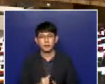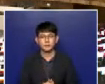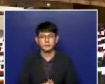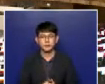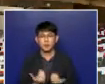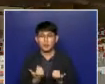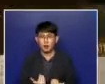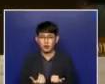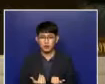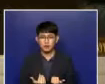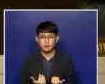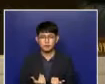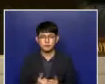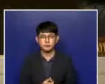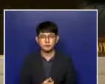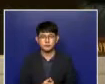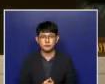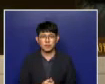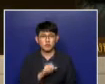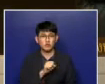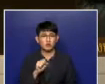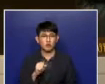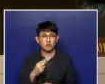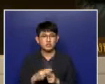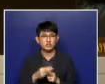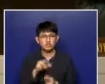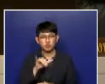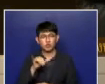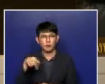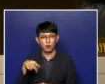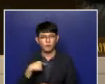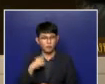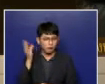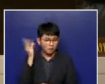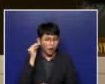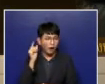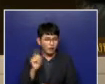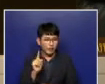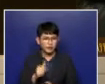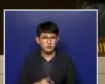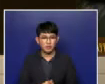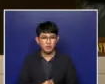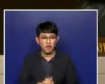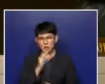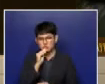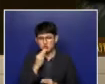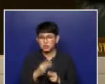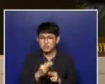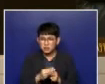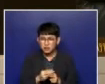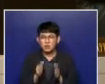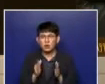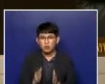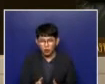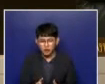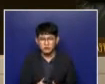มั้ยแต่สุดท้ายก็มีปัญหาตามมาแลฟ้องกันยับเยินเทินทึกเสียค่าโง่ทางโดนกันไปอีกกี่แสนล้านสุดท้ายก็มาเจรจาแล้วก็ขยายเวลา